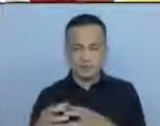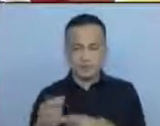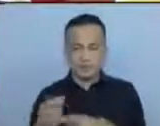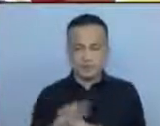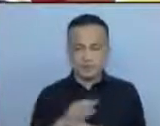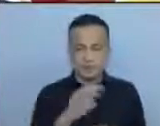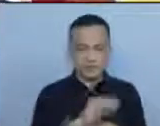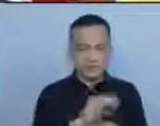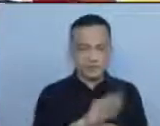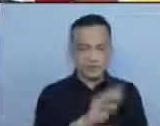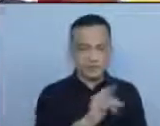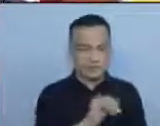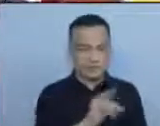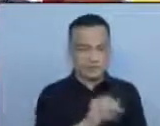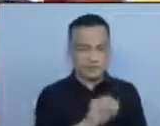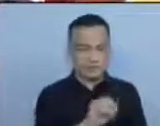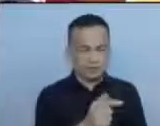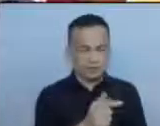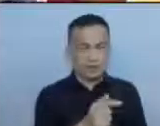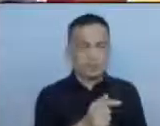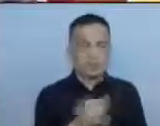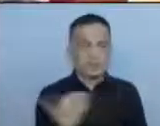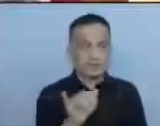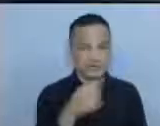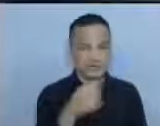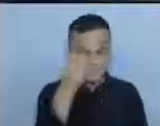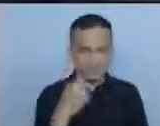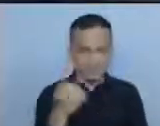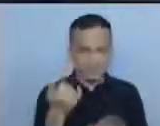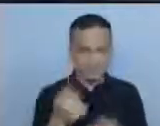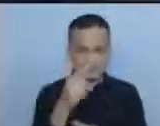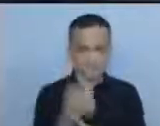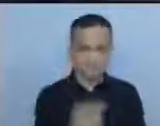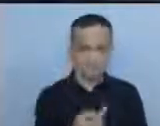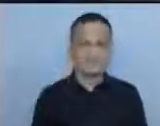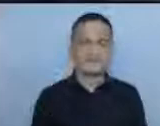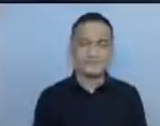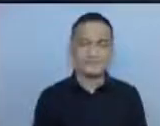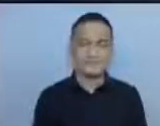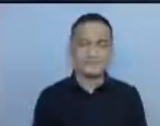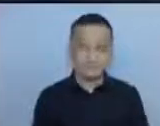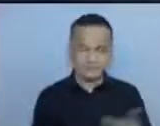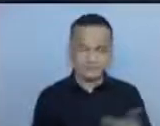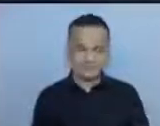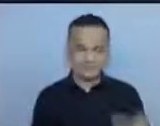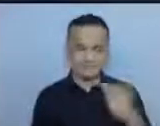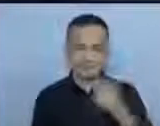ang magtatapos ngayong buwan. Claire Gighe ng Philippine Information Agency, Lanol del Sur, para sa Payan.